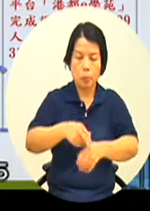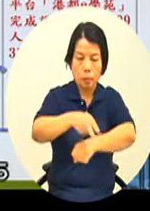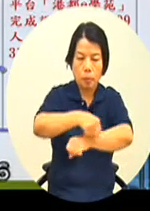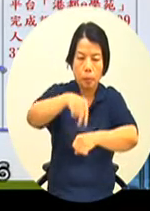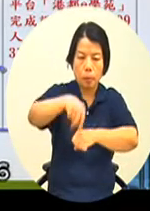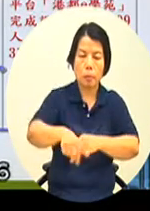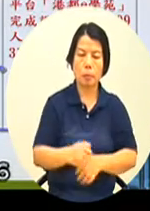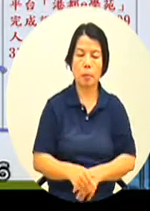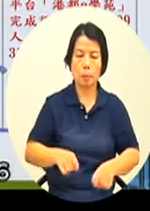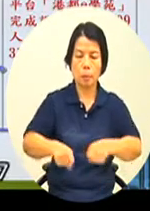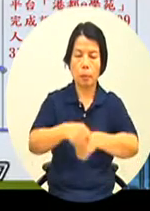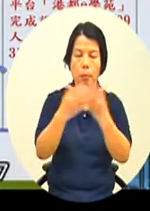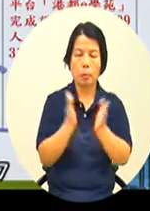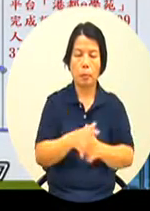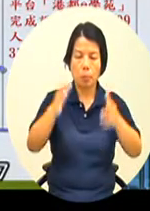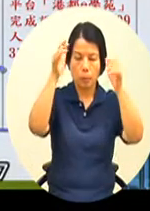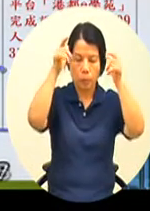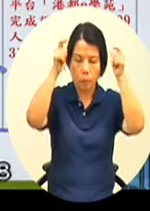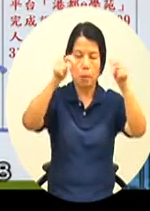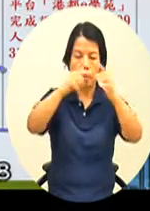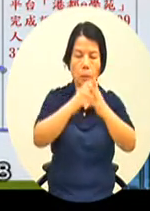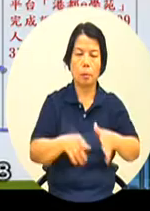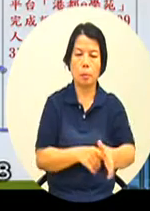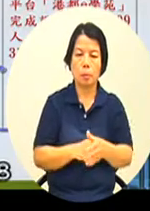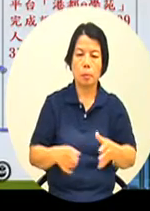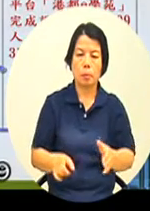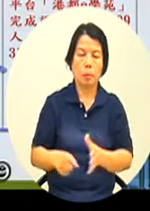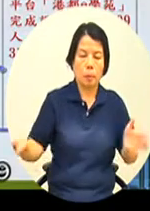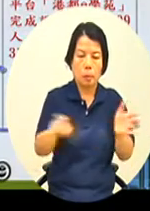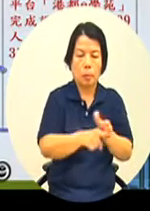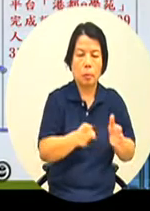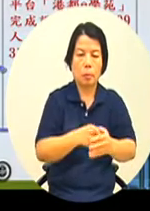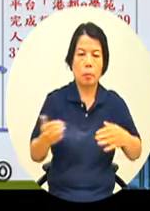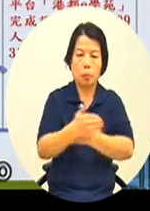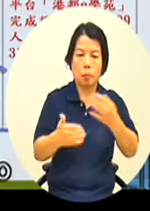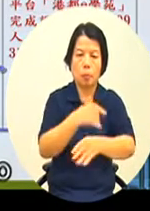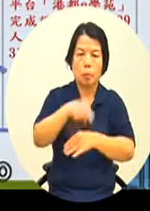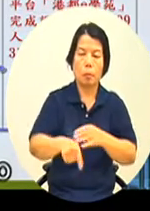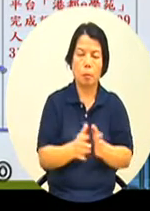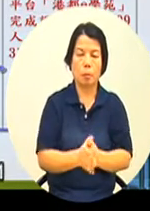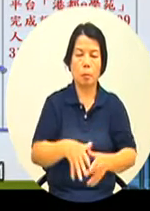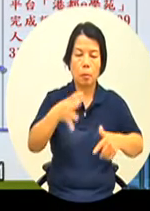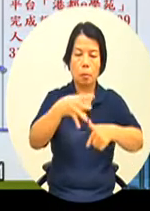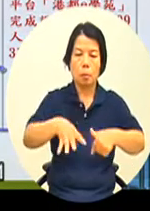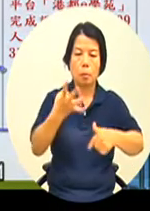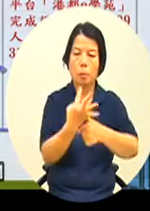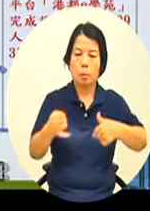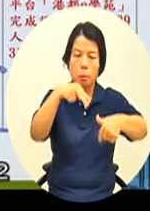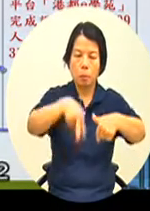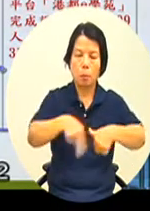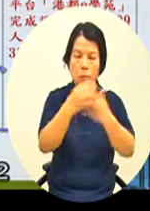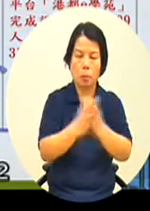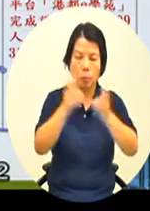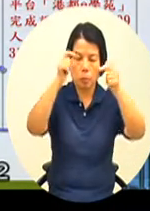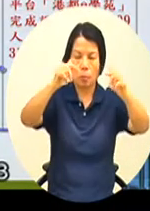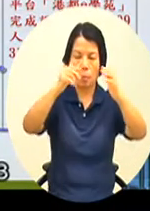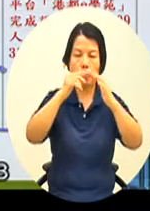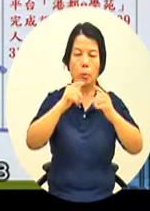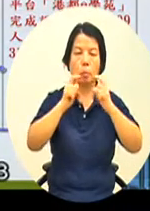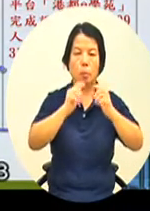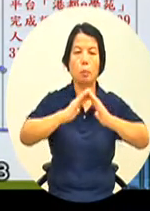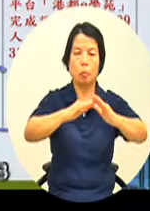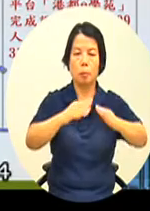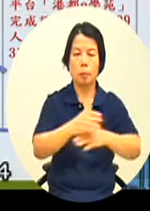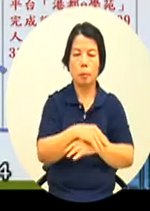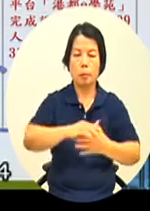叫做打狗一直通寻找美货网计划，让我们数位力成为高雄优势治理转型成为一化